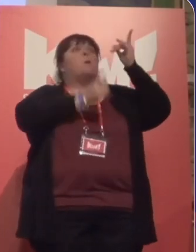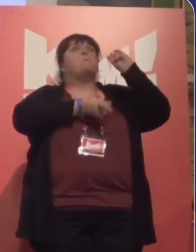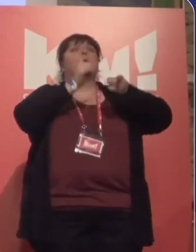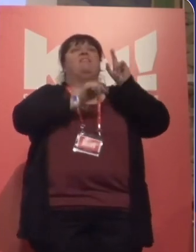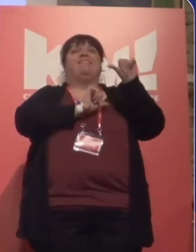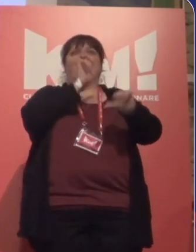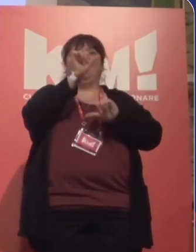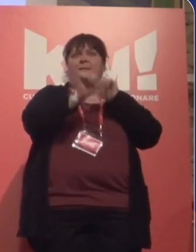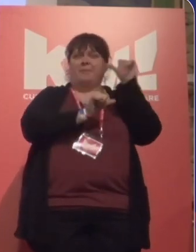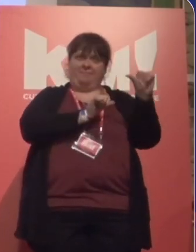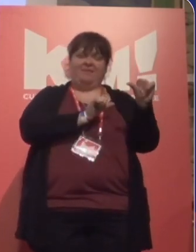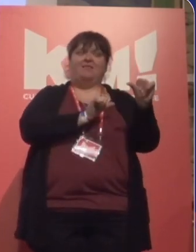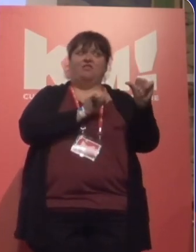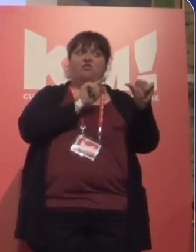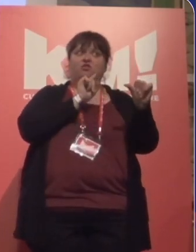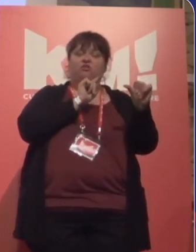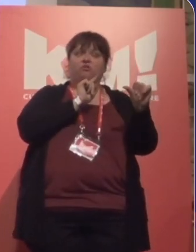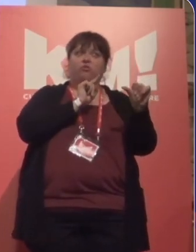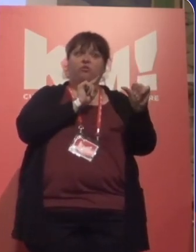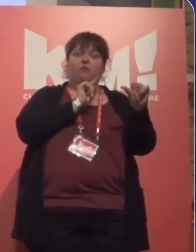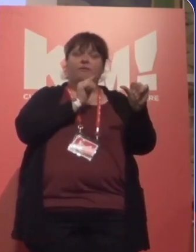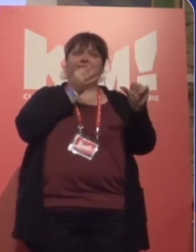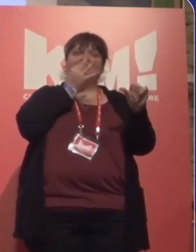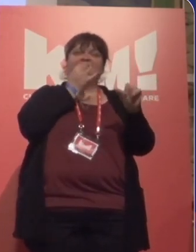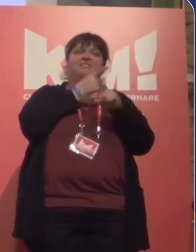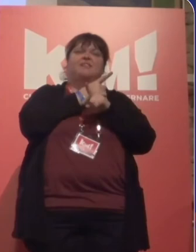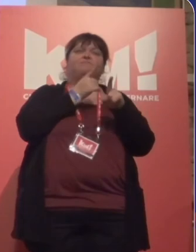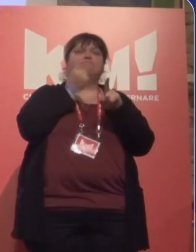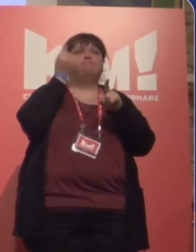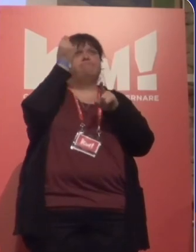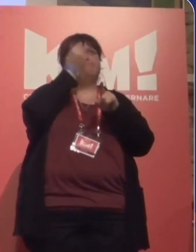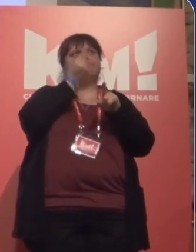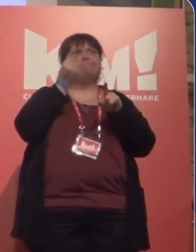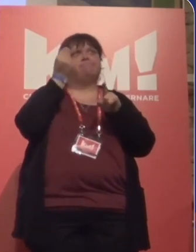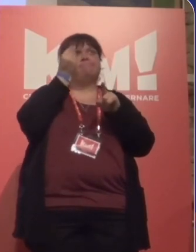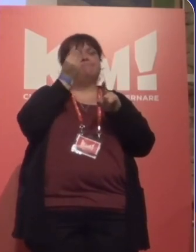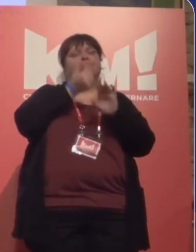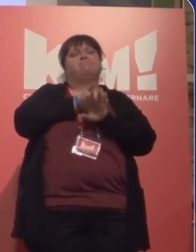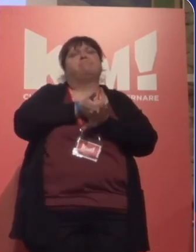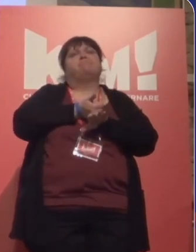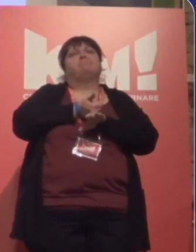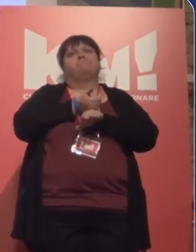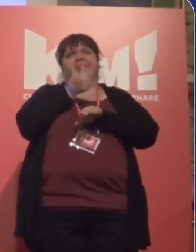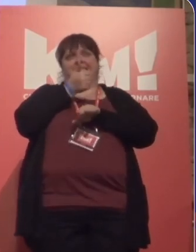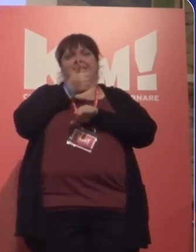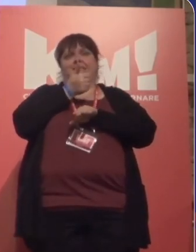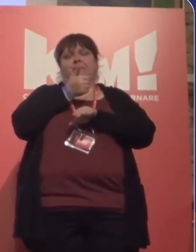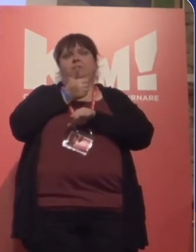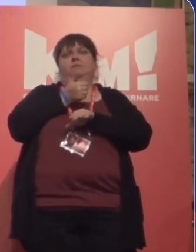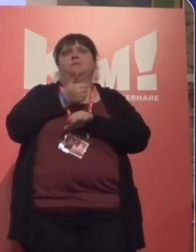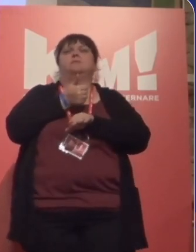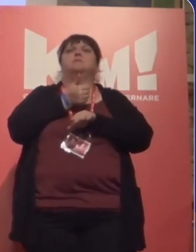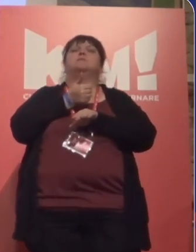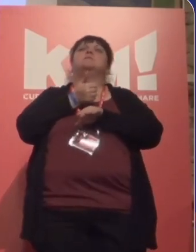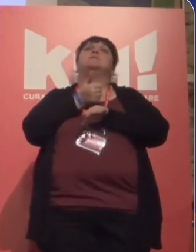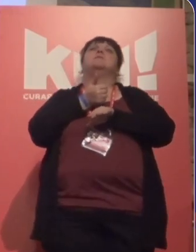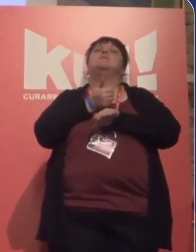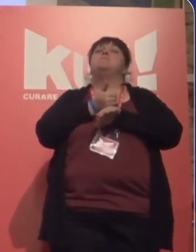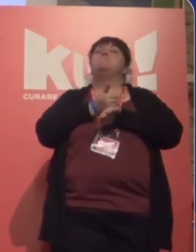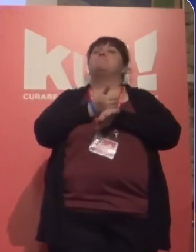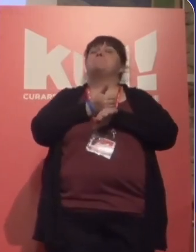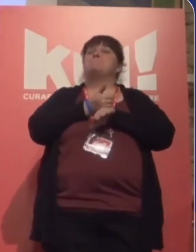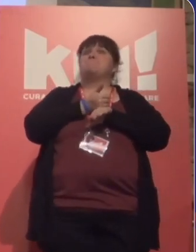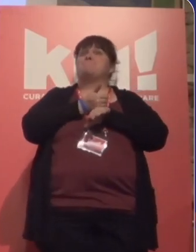che per l'appunto innanzitutto si debba fare è peraltro in cui in quelle risorse c'è anche la